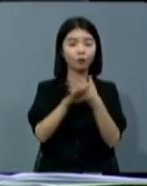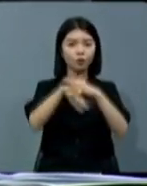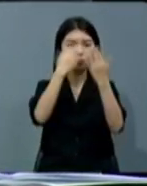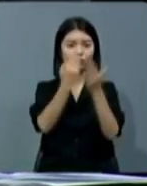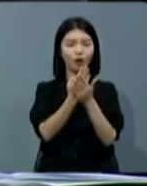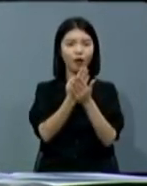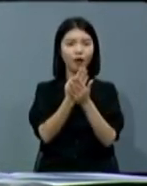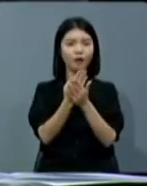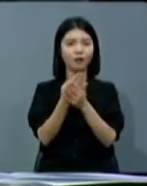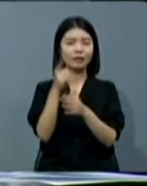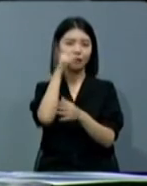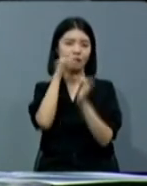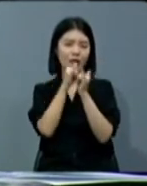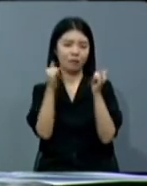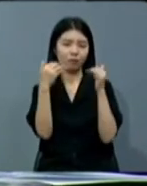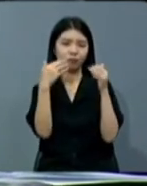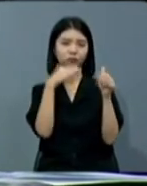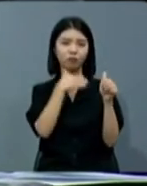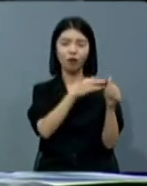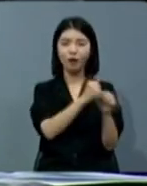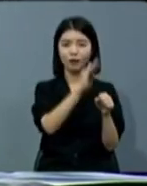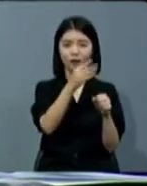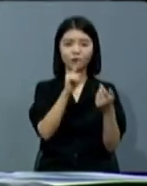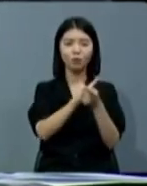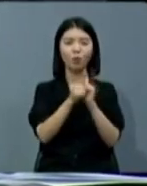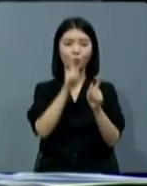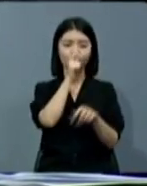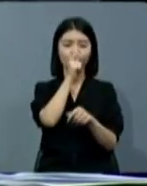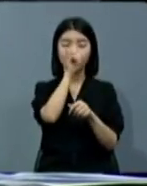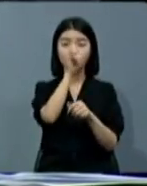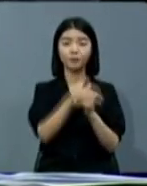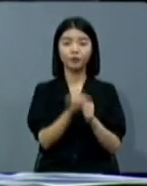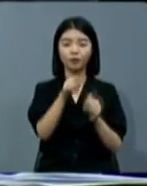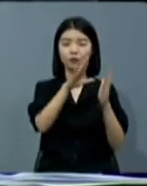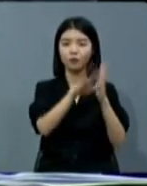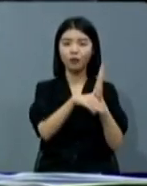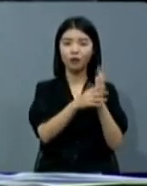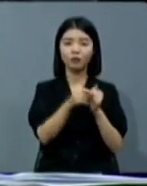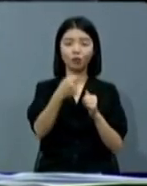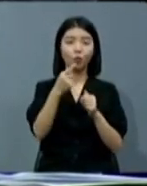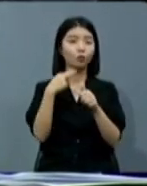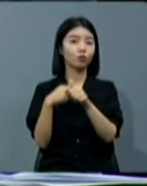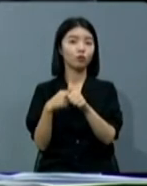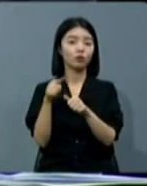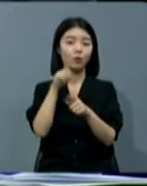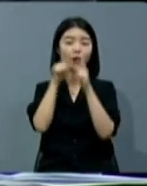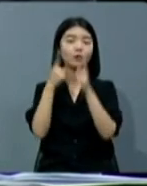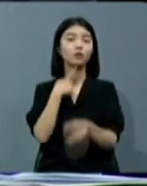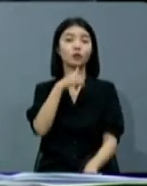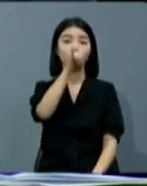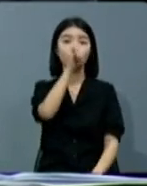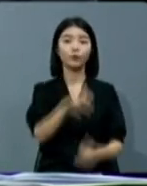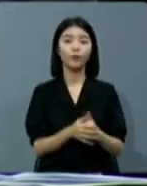빨갱이로 몰리니까 서로 말을 안 하고 있었다고. 그래서 그 당시에 내 고창훈 교수한테 그 이야기를 한 일이